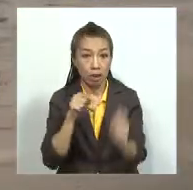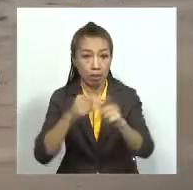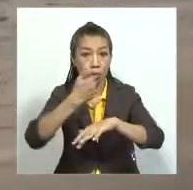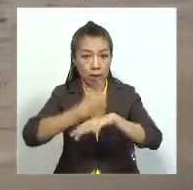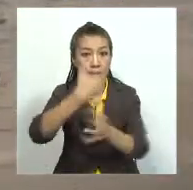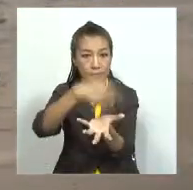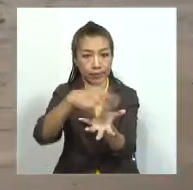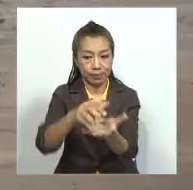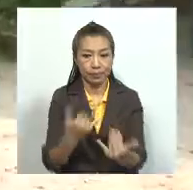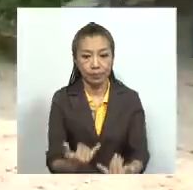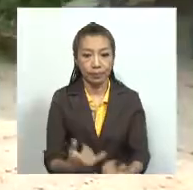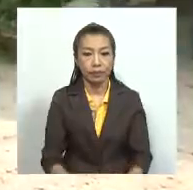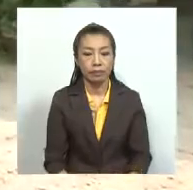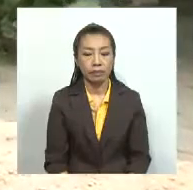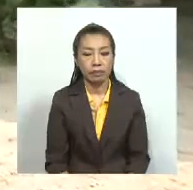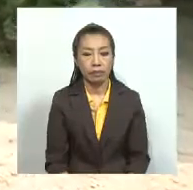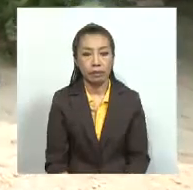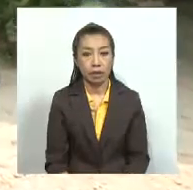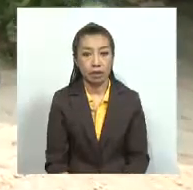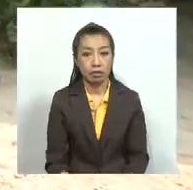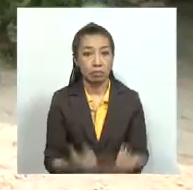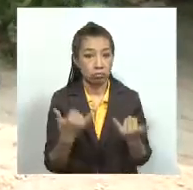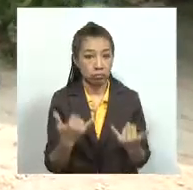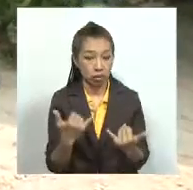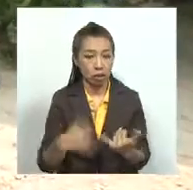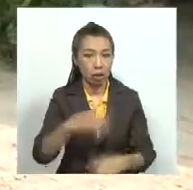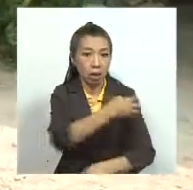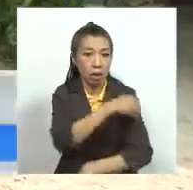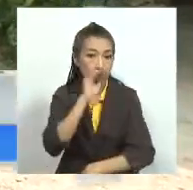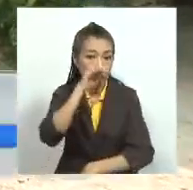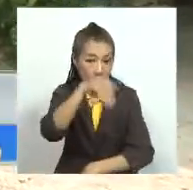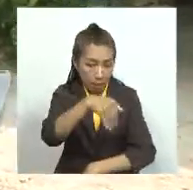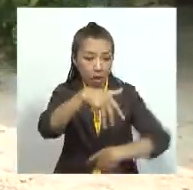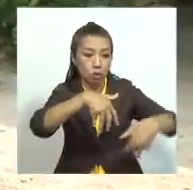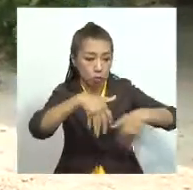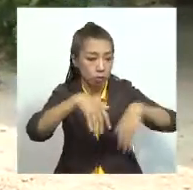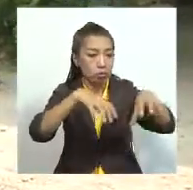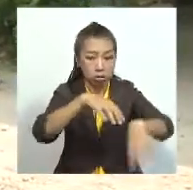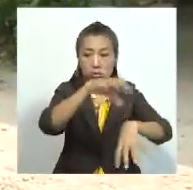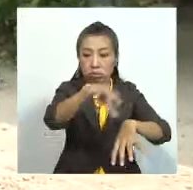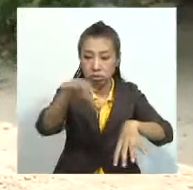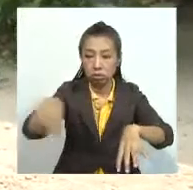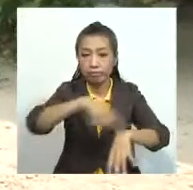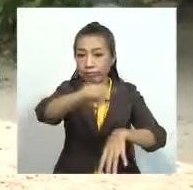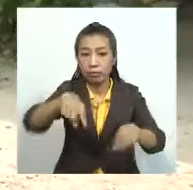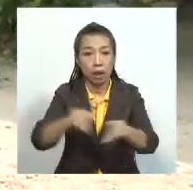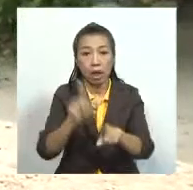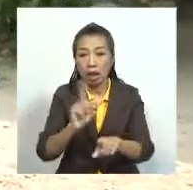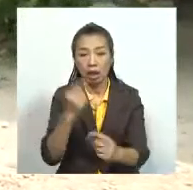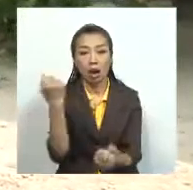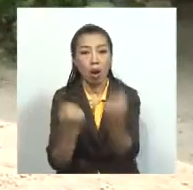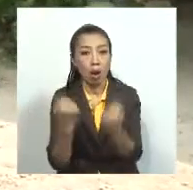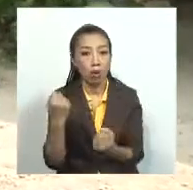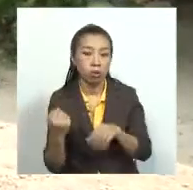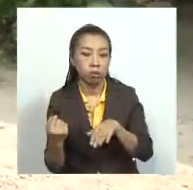รื่องนี้กันค่ะ คือตอนนี้ทุกเทศบาลทุกท้องถิ่นในเบื้องต้นนี้ก็เราจะลดฉีดน้ำลด